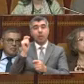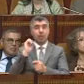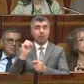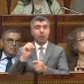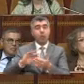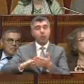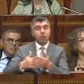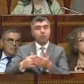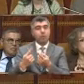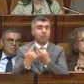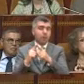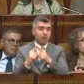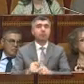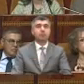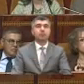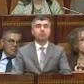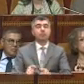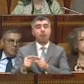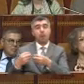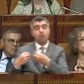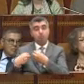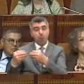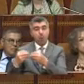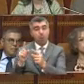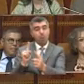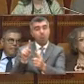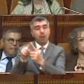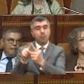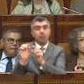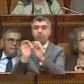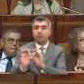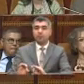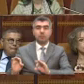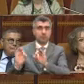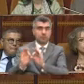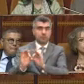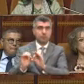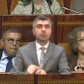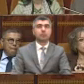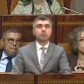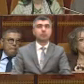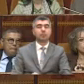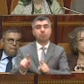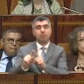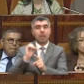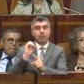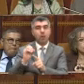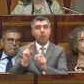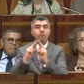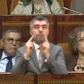هما محاصرين، حتى ديك البيع المباشر حتى هو ما بقاش عندهم. علاش؟ لأنه الماركات العالمية